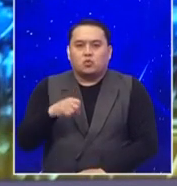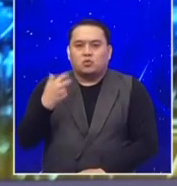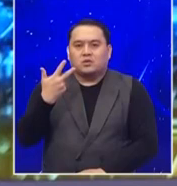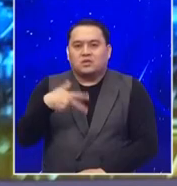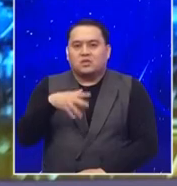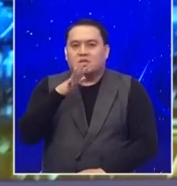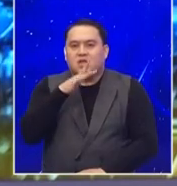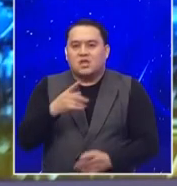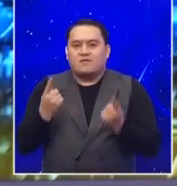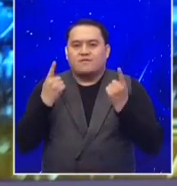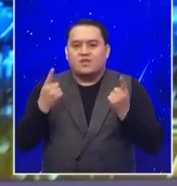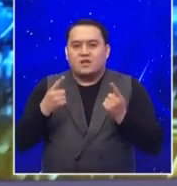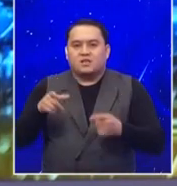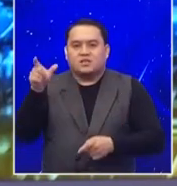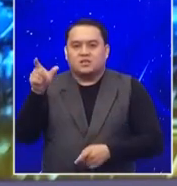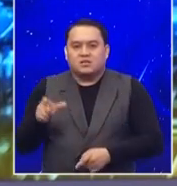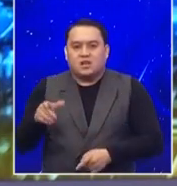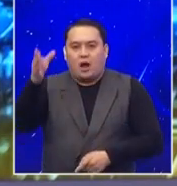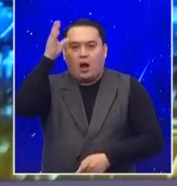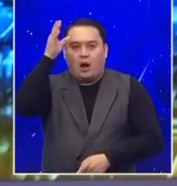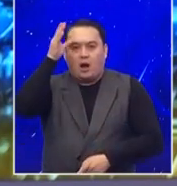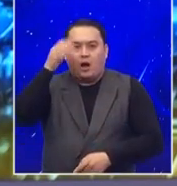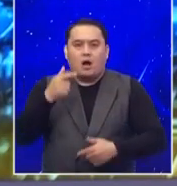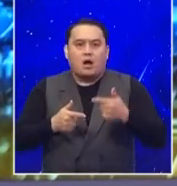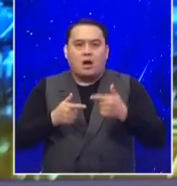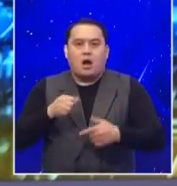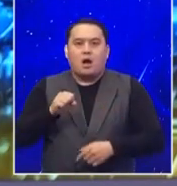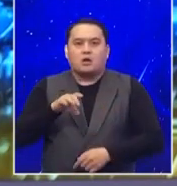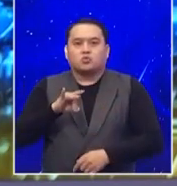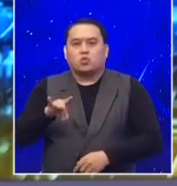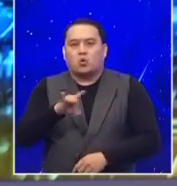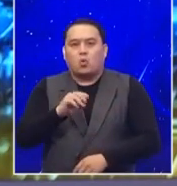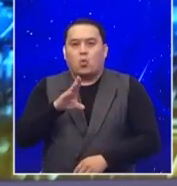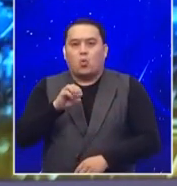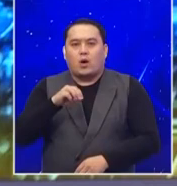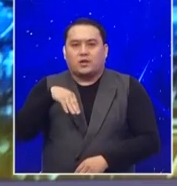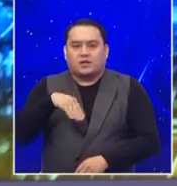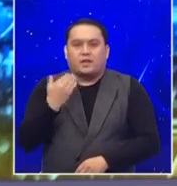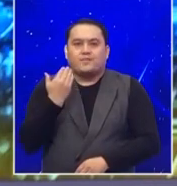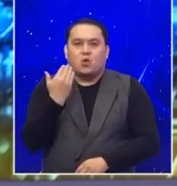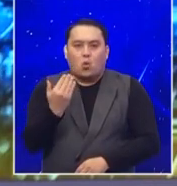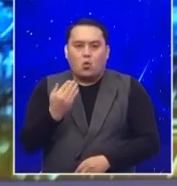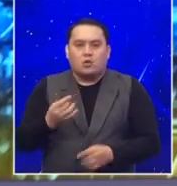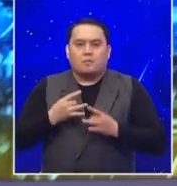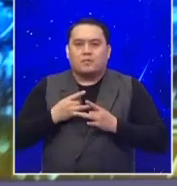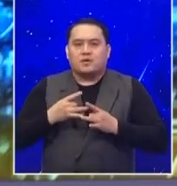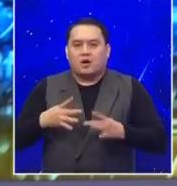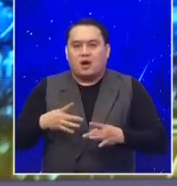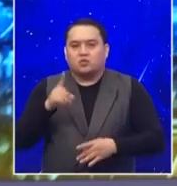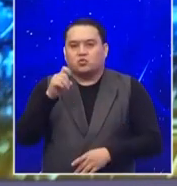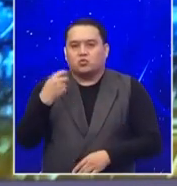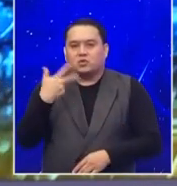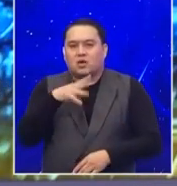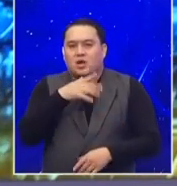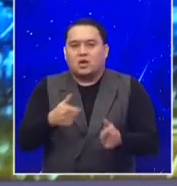Жетысусы отмечают 130-летие великого акына Айтыскера, уроженца Аксусского района Куата Терибаева. В честь юбилея в районе и